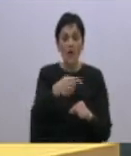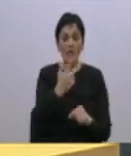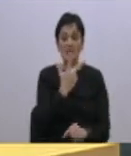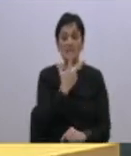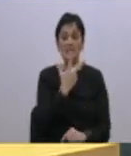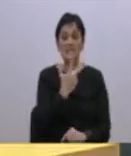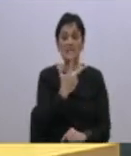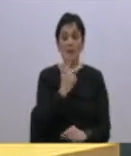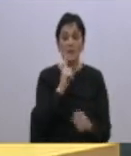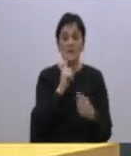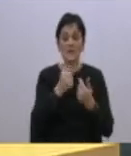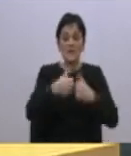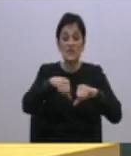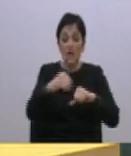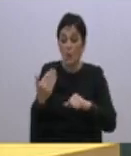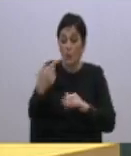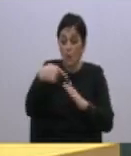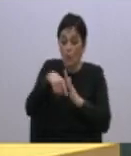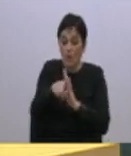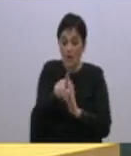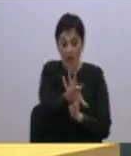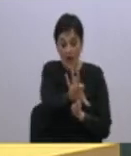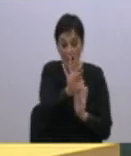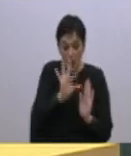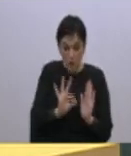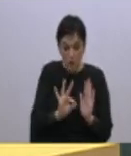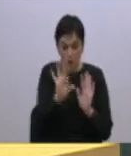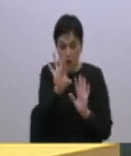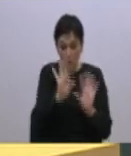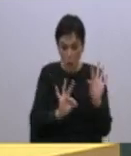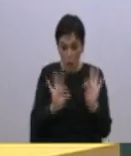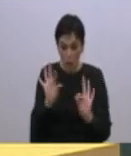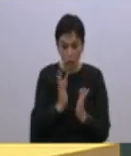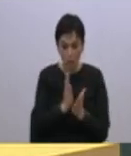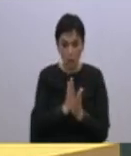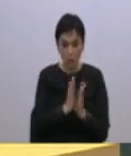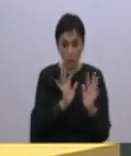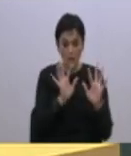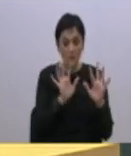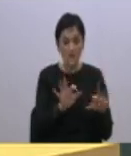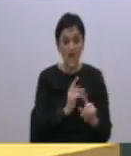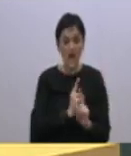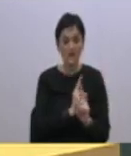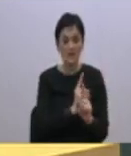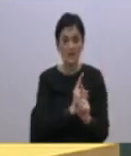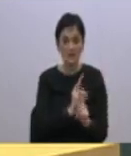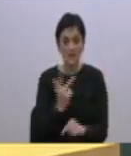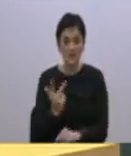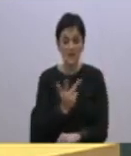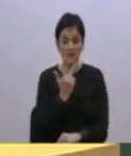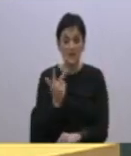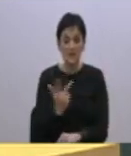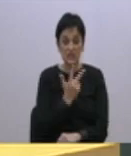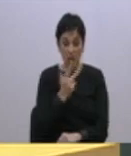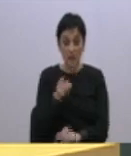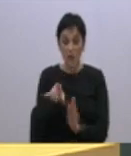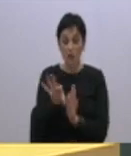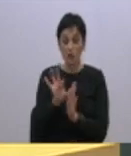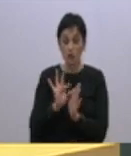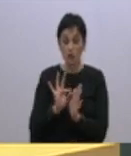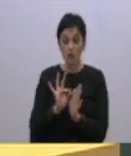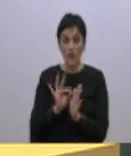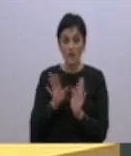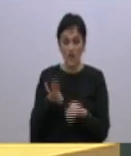ამ საბჭოს მიერა არჩეული მოადგილეებად, ვიცე-პრეზიდენტებად. დი როცა ამ სამს ირჩევდნენ დანარჩენი წევრები,